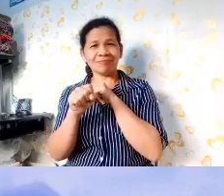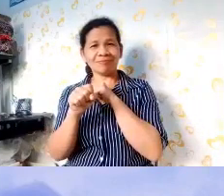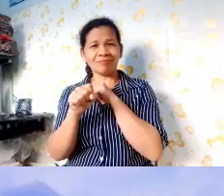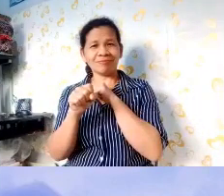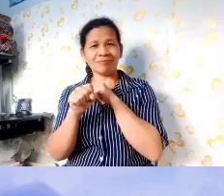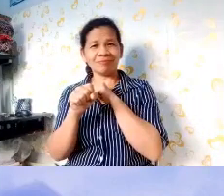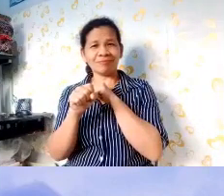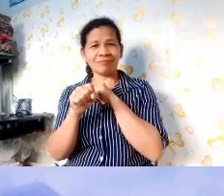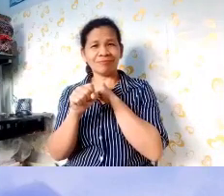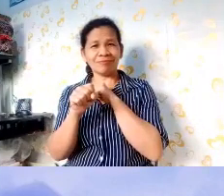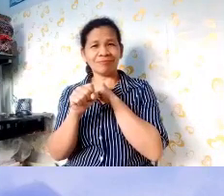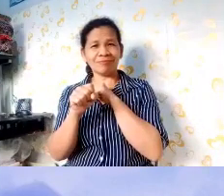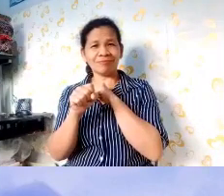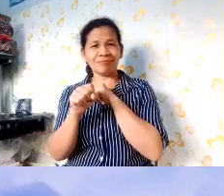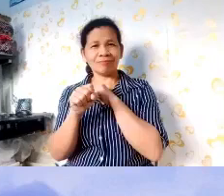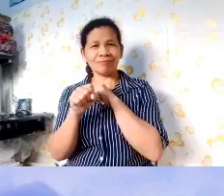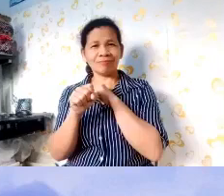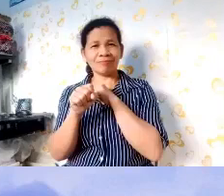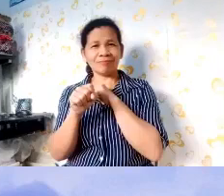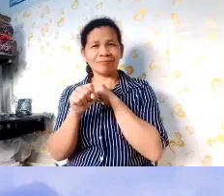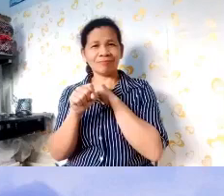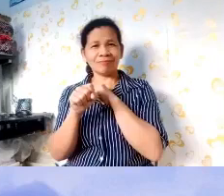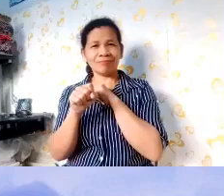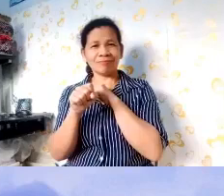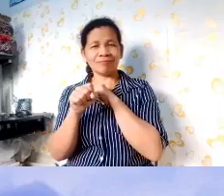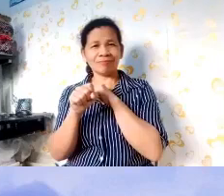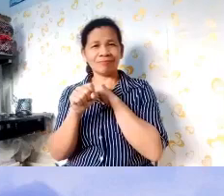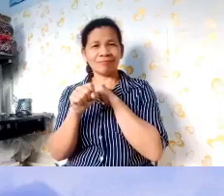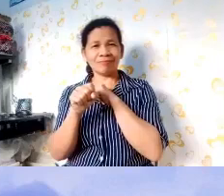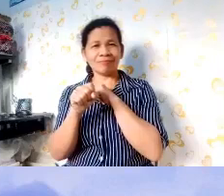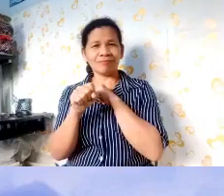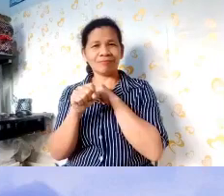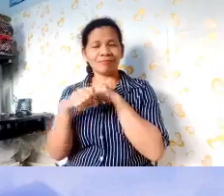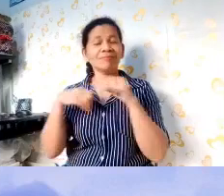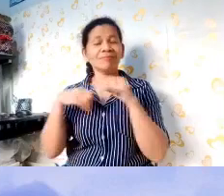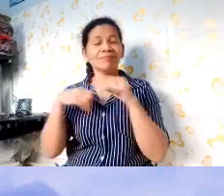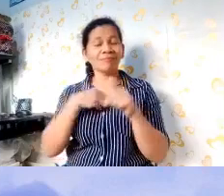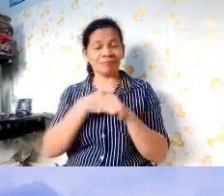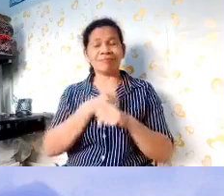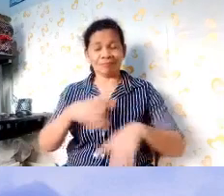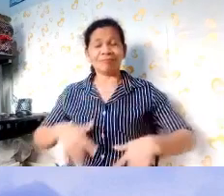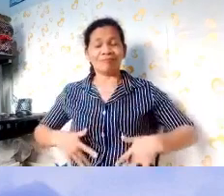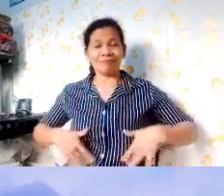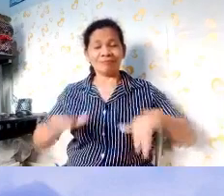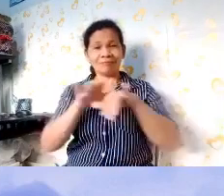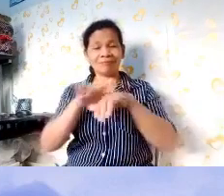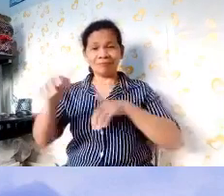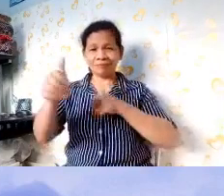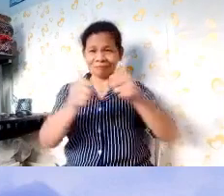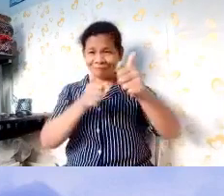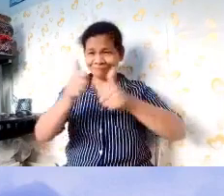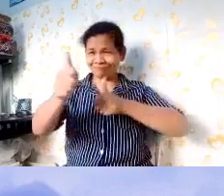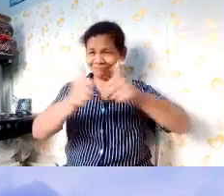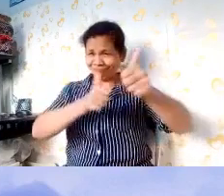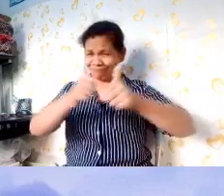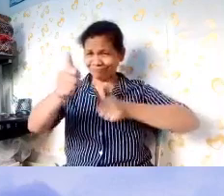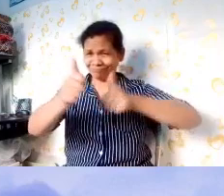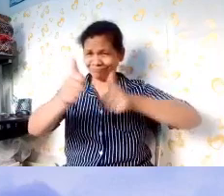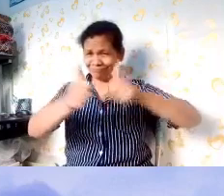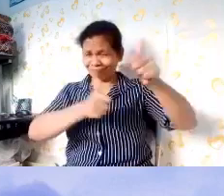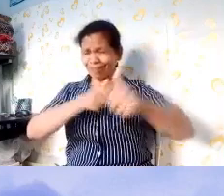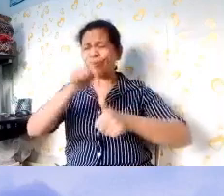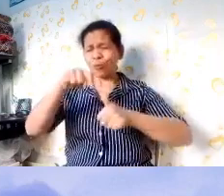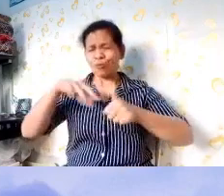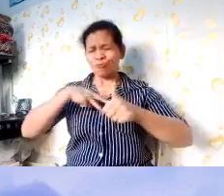Diyos, kumbaga ang ating buhay ay karera, mga batid. Araw-araw, kailangan tayo sumusulong.